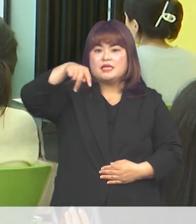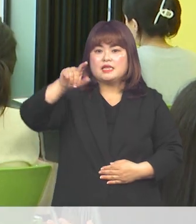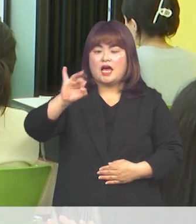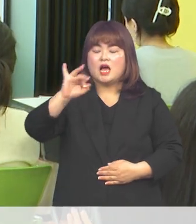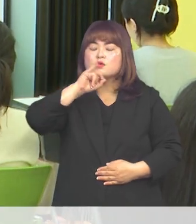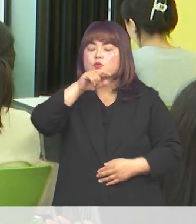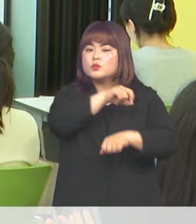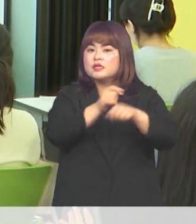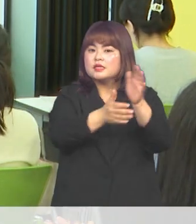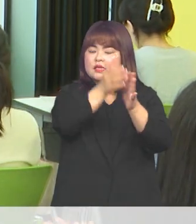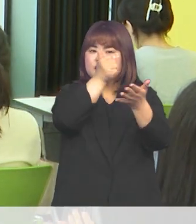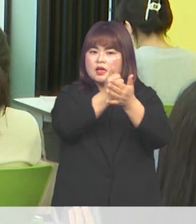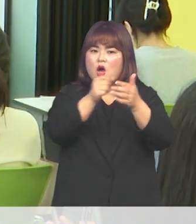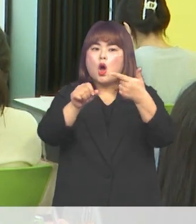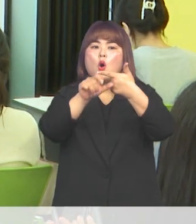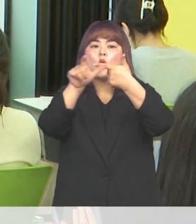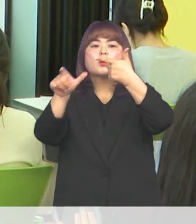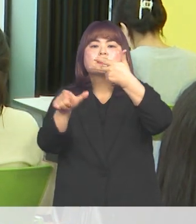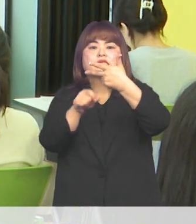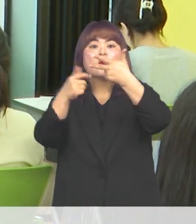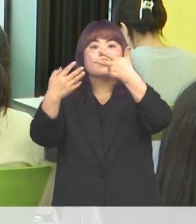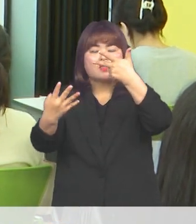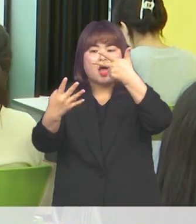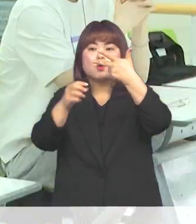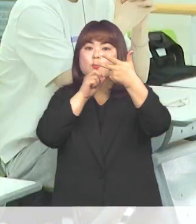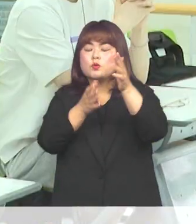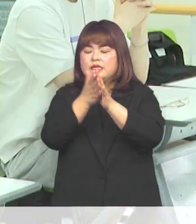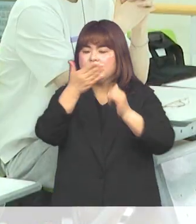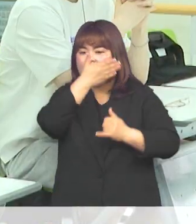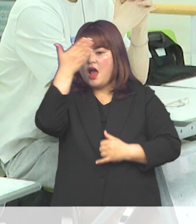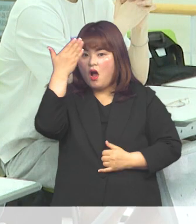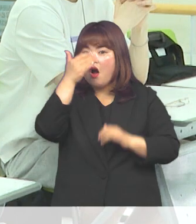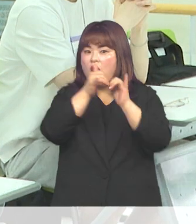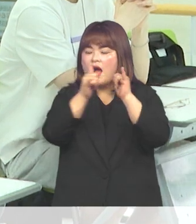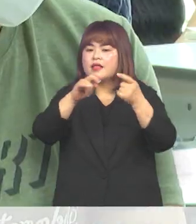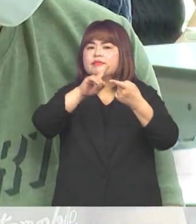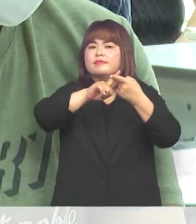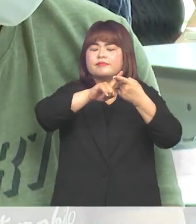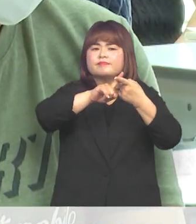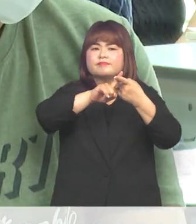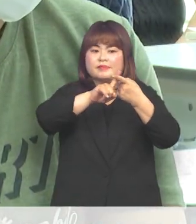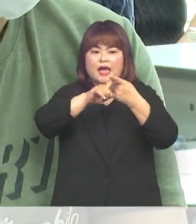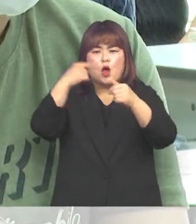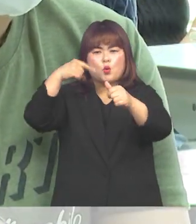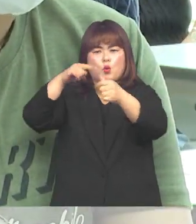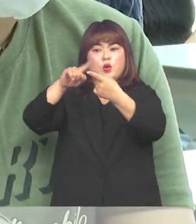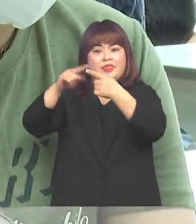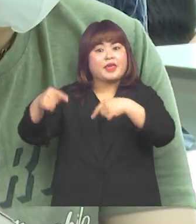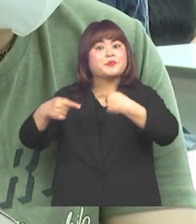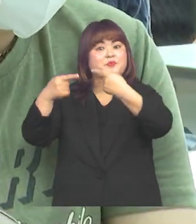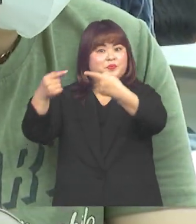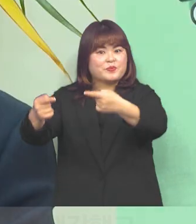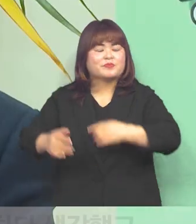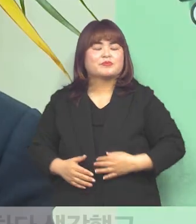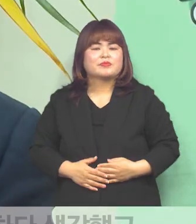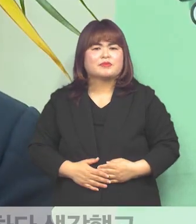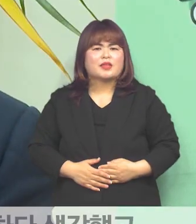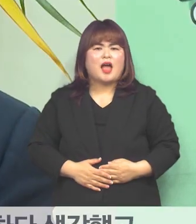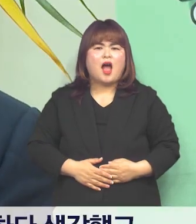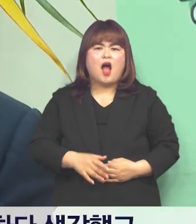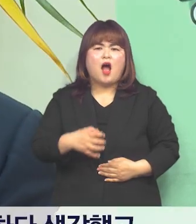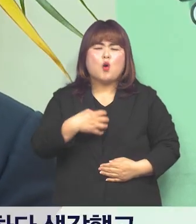이상일 용인특례시장은 4일 용인 청년랩 수지에서 열린 창업업 레벨업 아카데미 개강식에 참석했습니다.